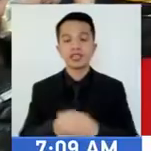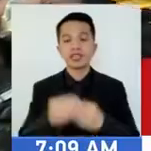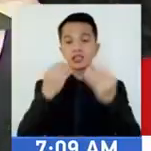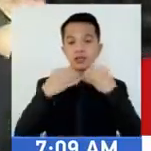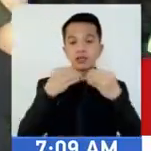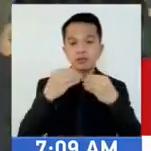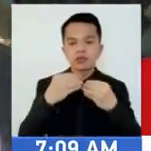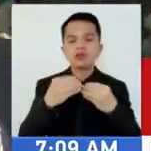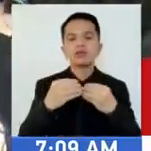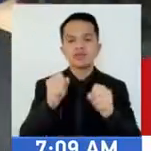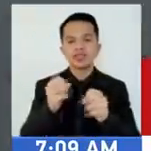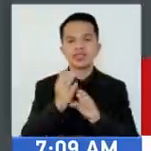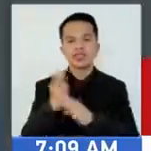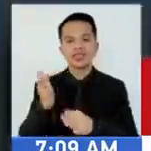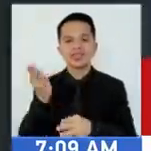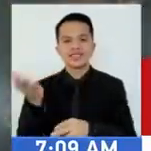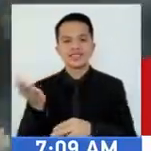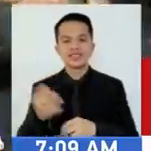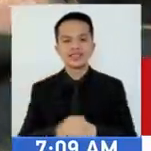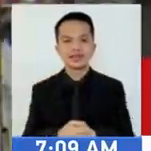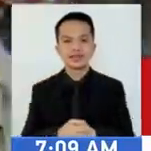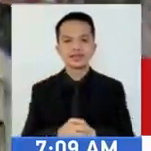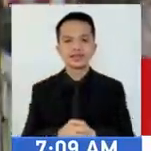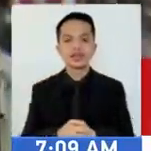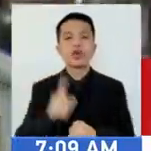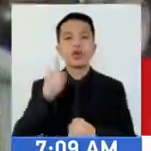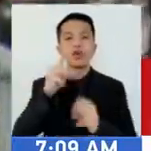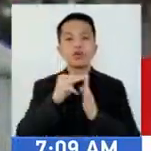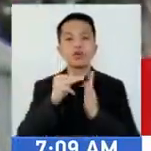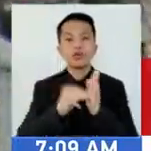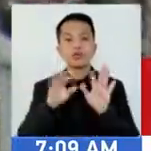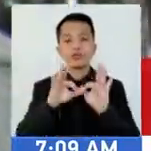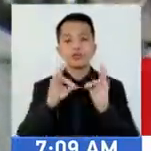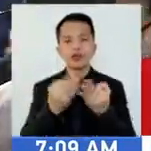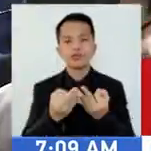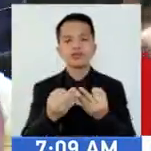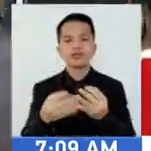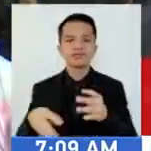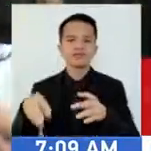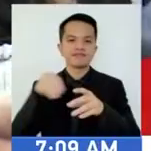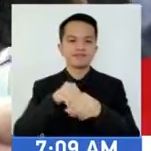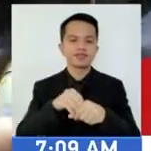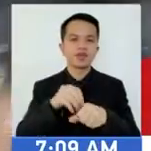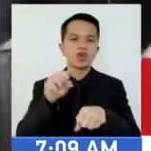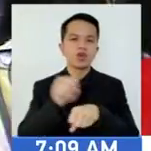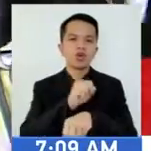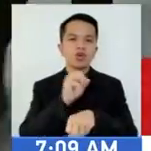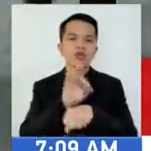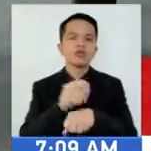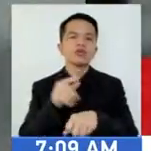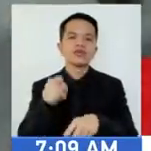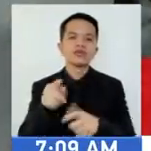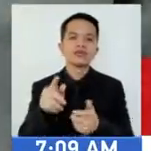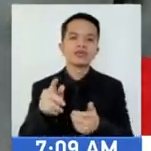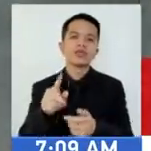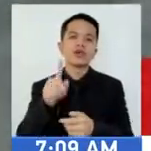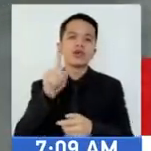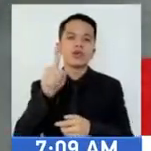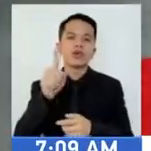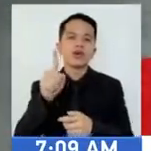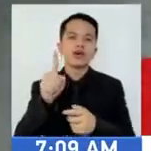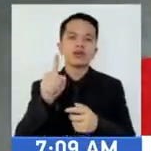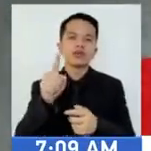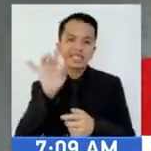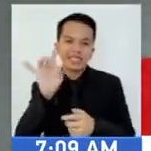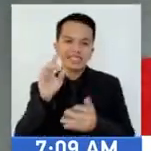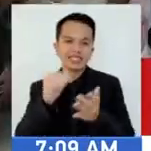benepisyo. 1 milyong pamilyang parte ng workforce na kumikita ng hindi higit sa 8,000 piso ang target na maging benepisyaryo